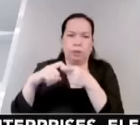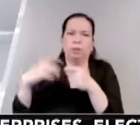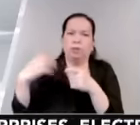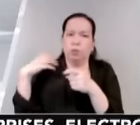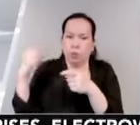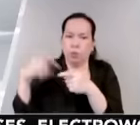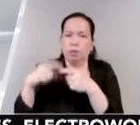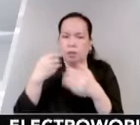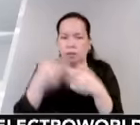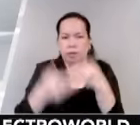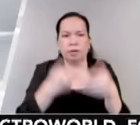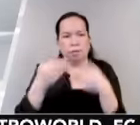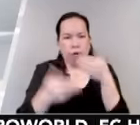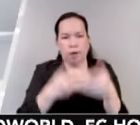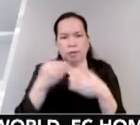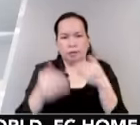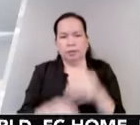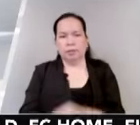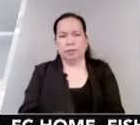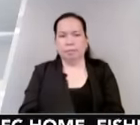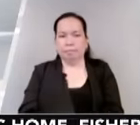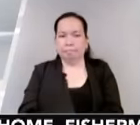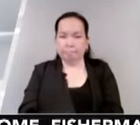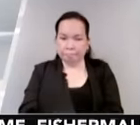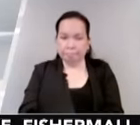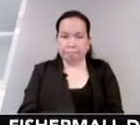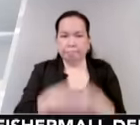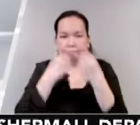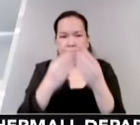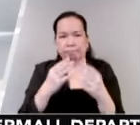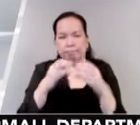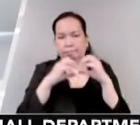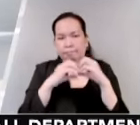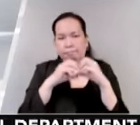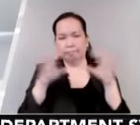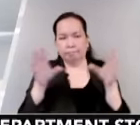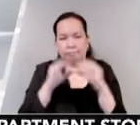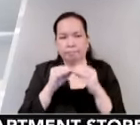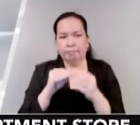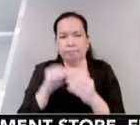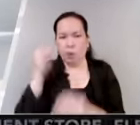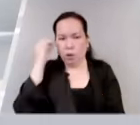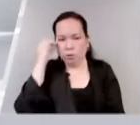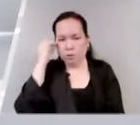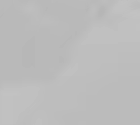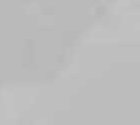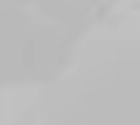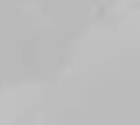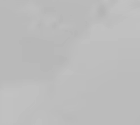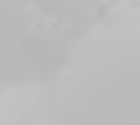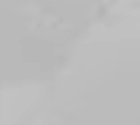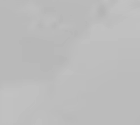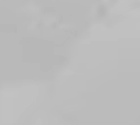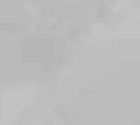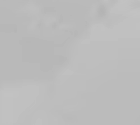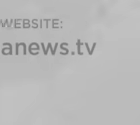ang imbestigasyon. Para sa GMA Integrated News, Oscar Oida, nakatutok, 24 oras.